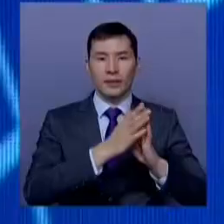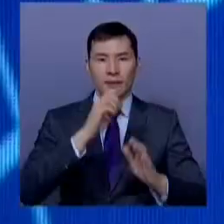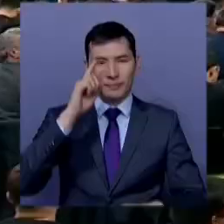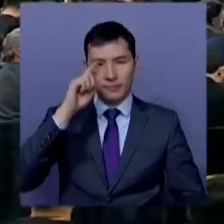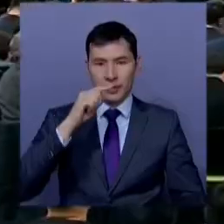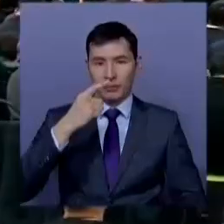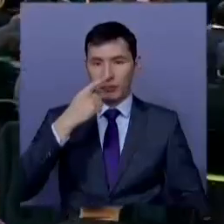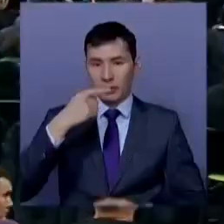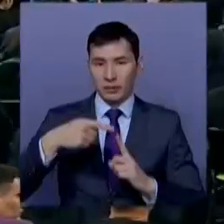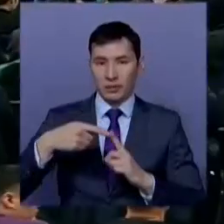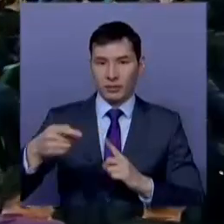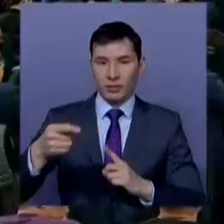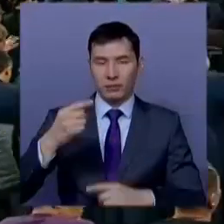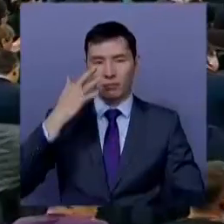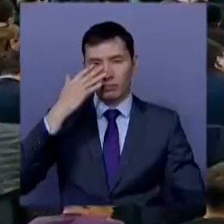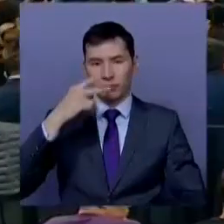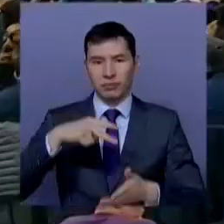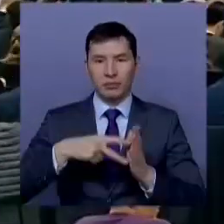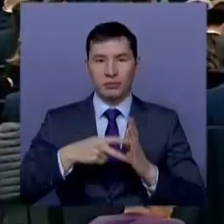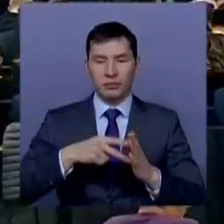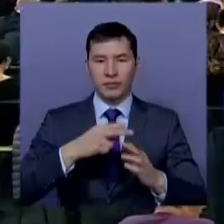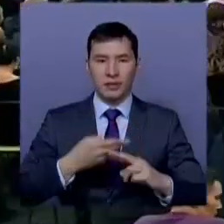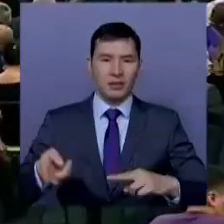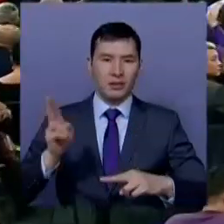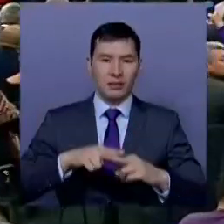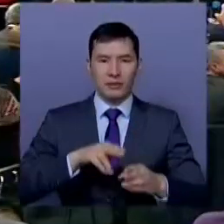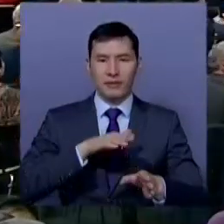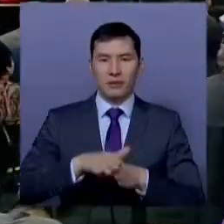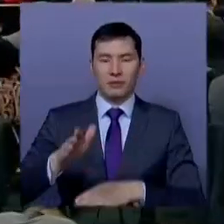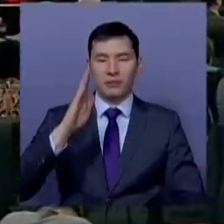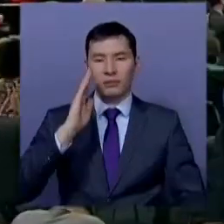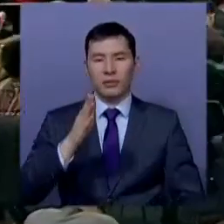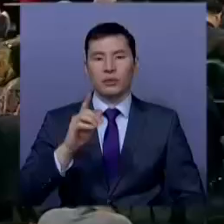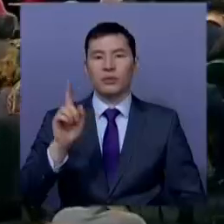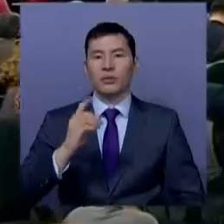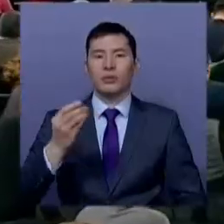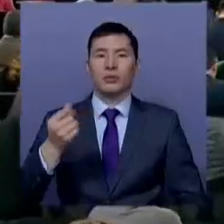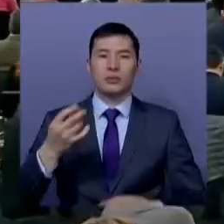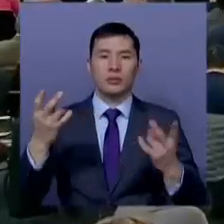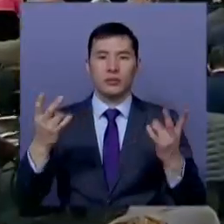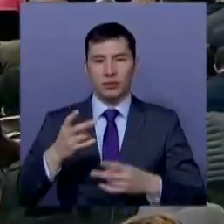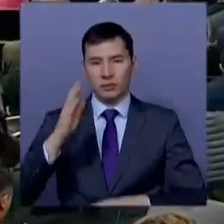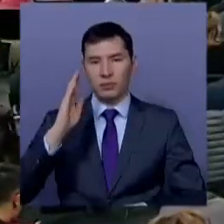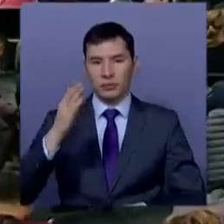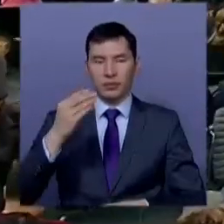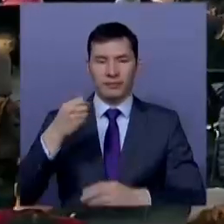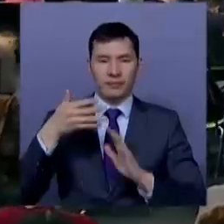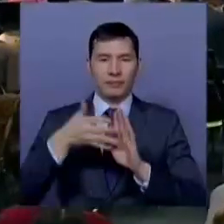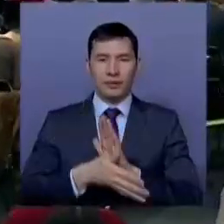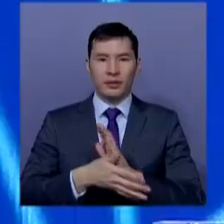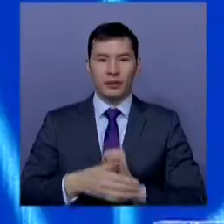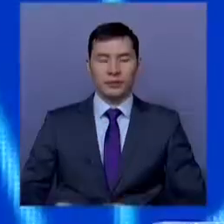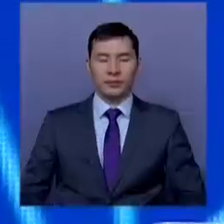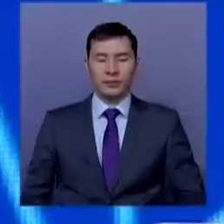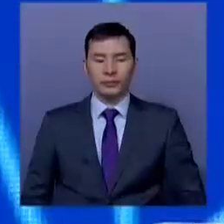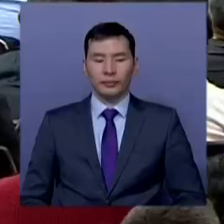деген ойымыз бар. Қажетті қаражаттың бәрі бар. Зидан менің жұмыс жүргізіліп жатыр, әкімшілік бақылауда